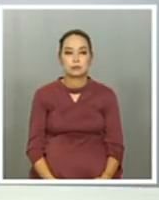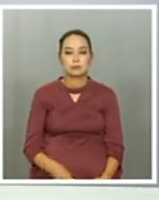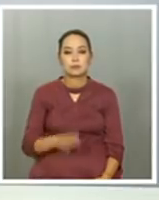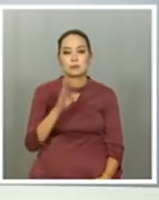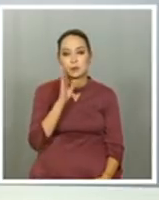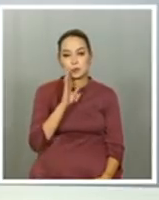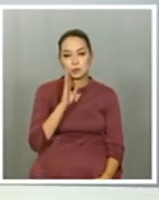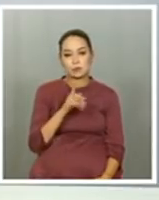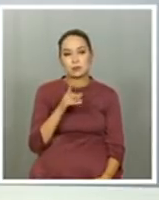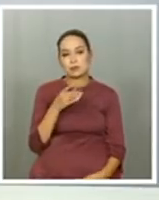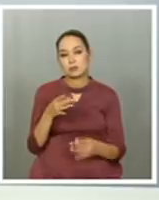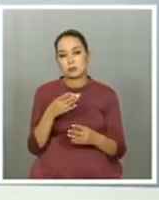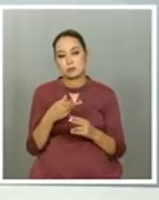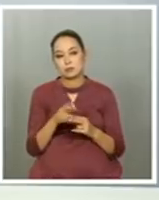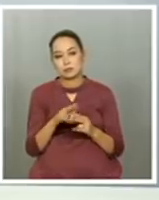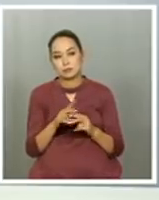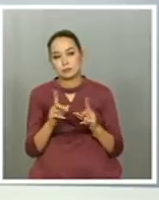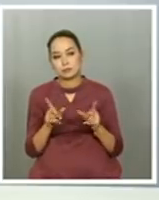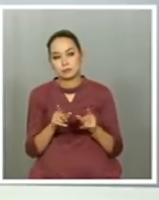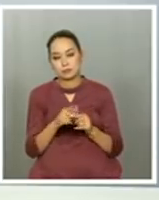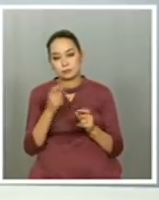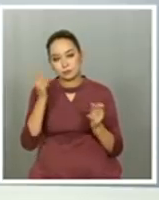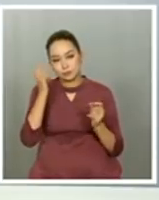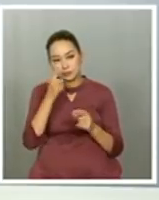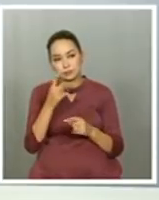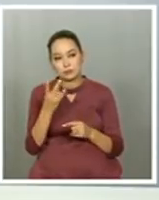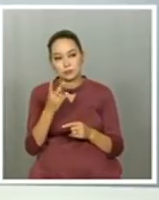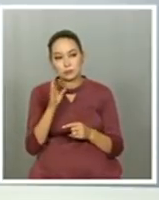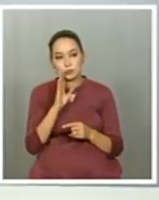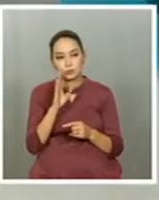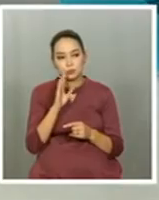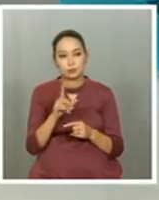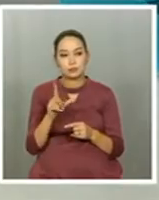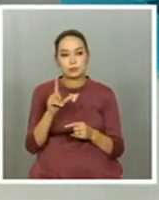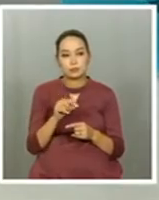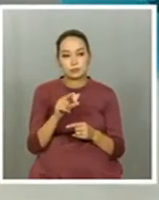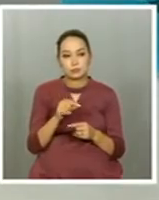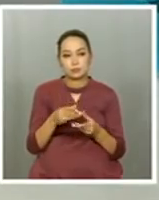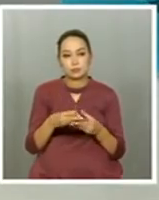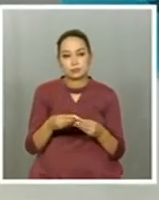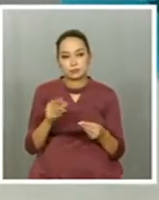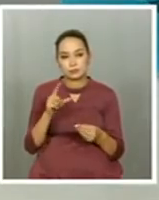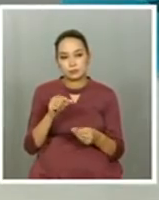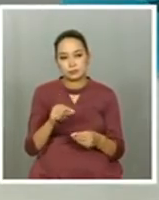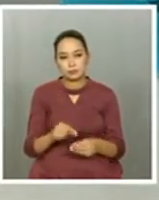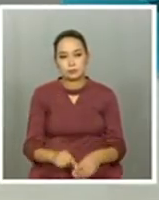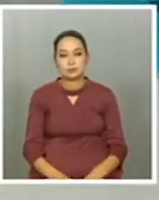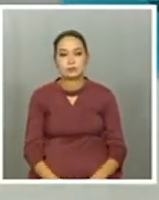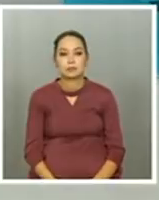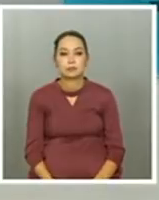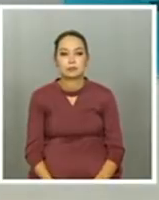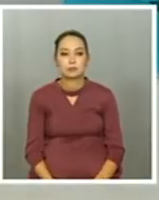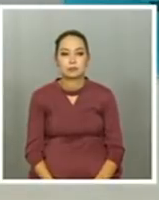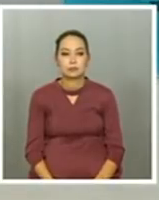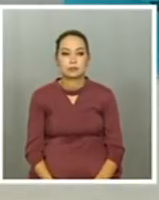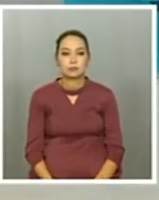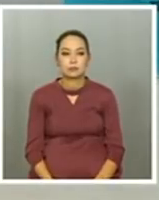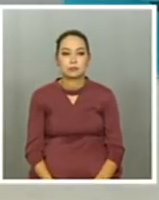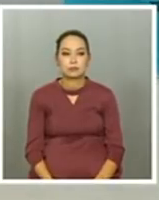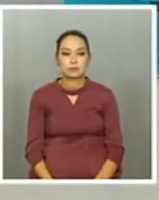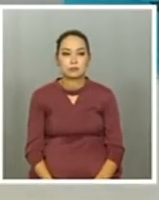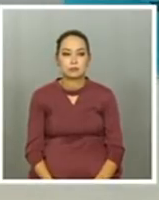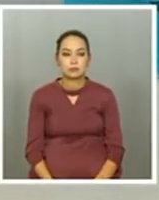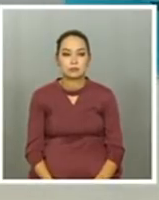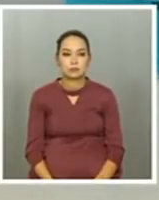түзілуін анықтау үшін біз суға фенолфталейн ерітіндісін тамызамыз. Және кесіп